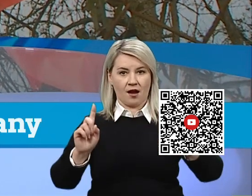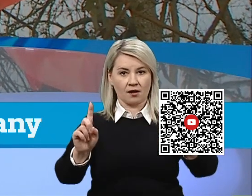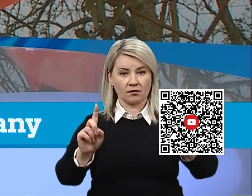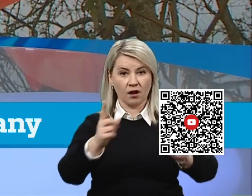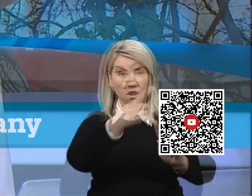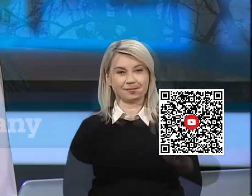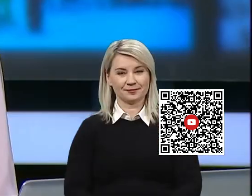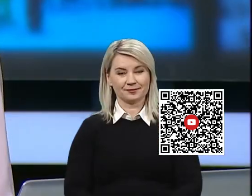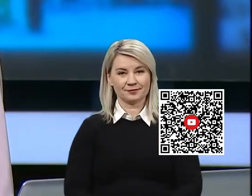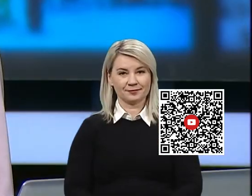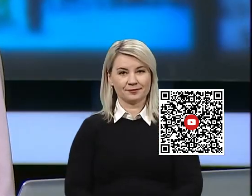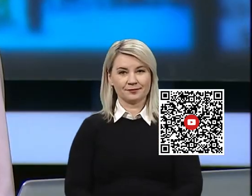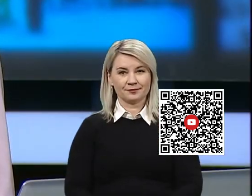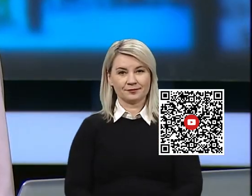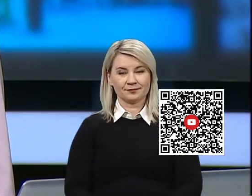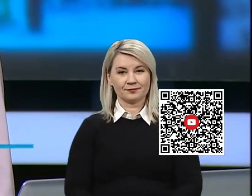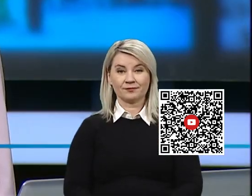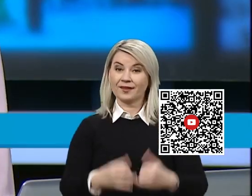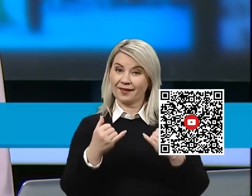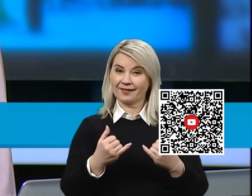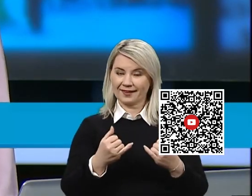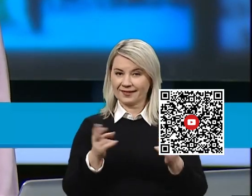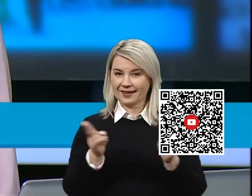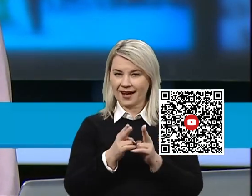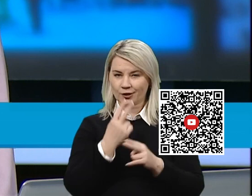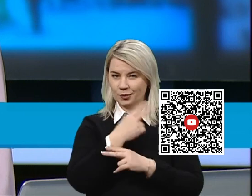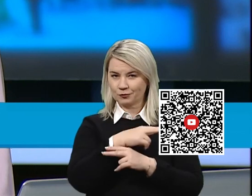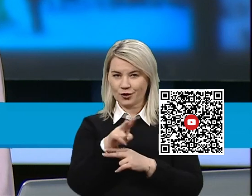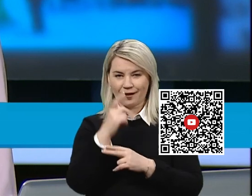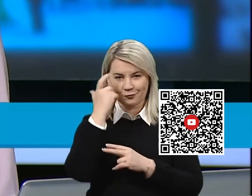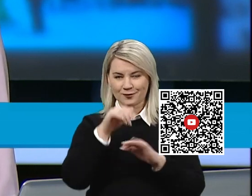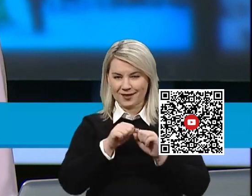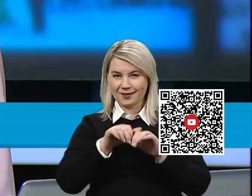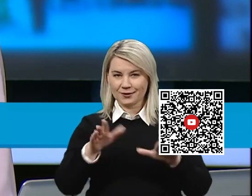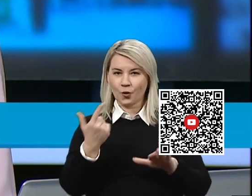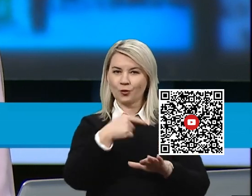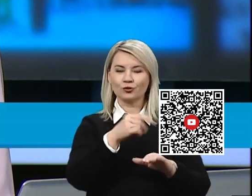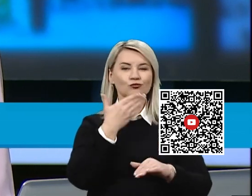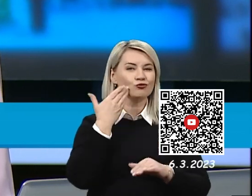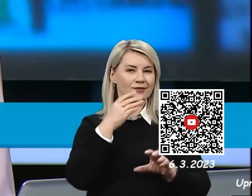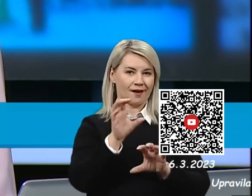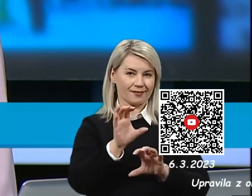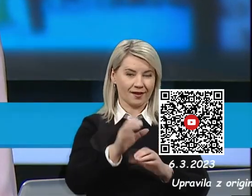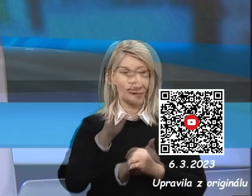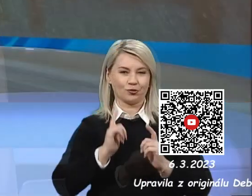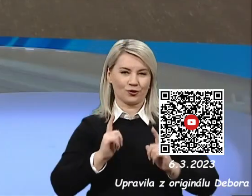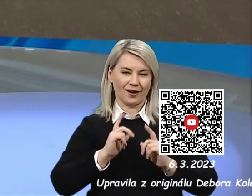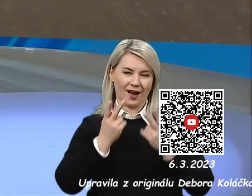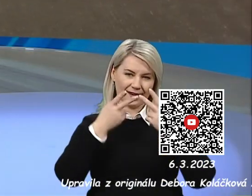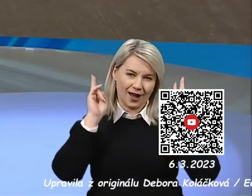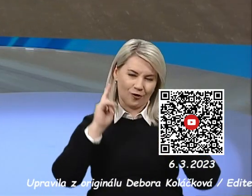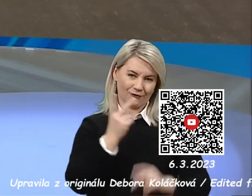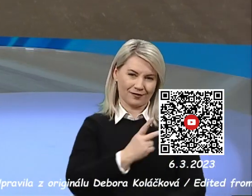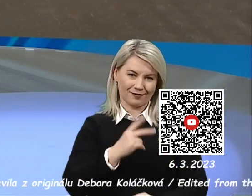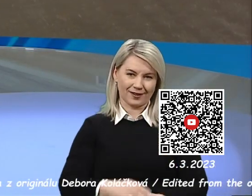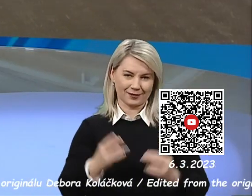zbytečně. A tady je krátký přehled ze sociálních sítí České televize. Požár bezdomovackého přístřešku. Už